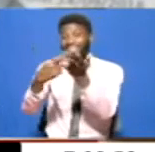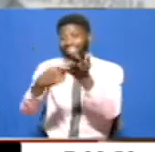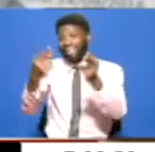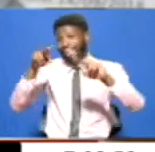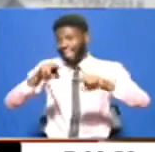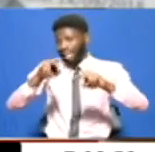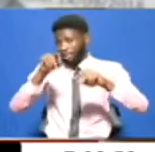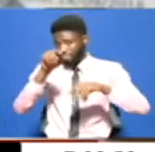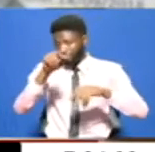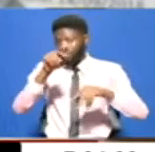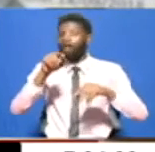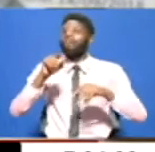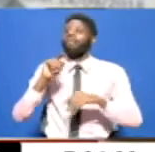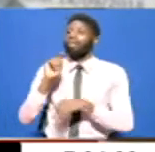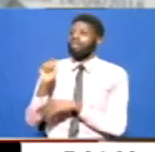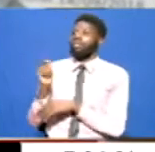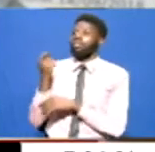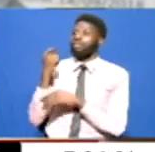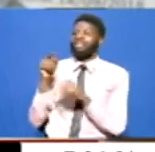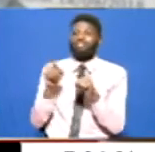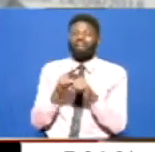colleagues to be extra careful when walking.